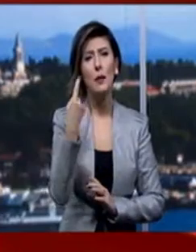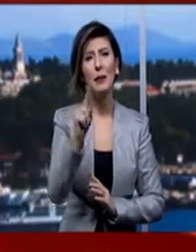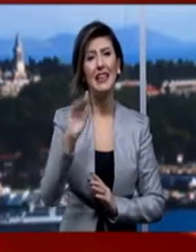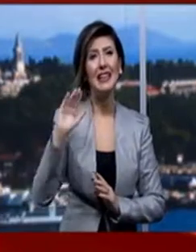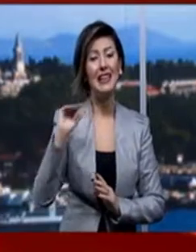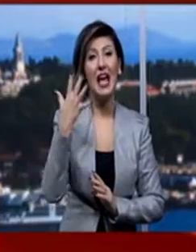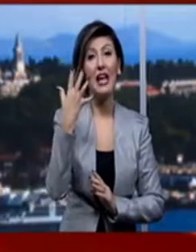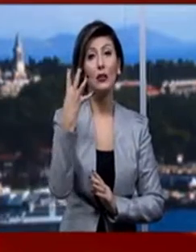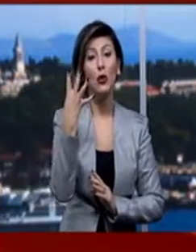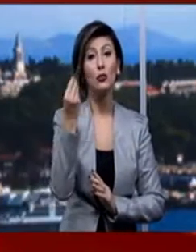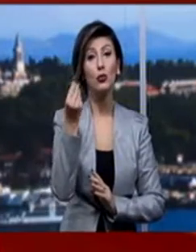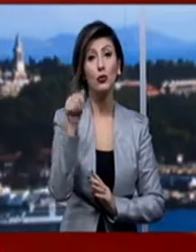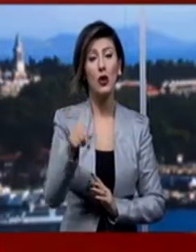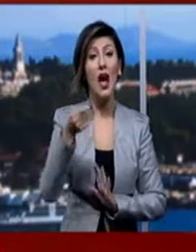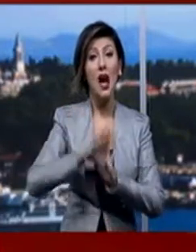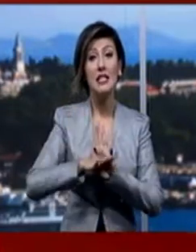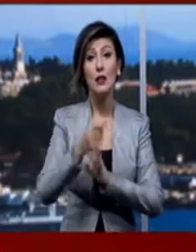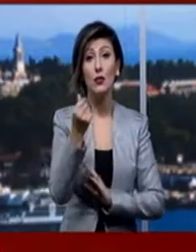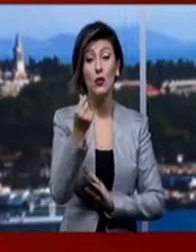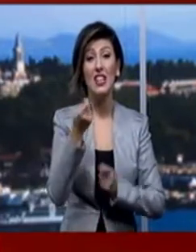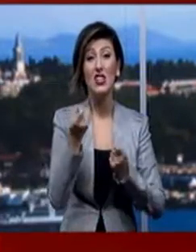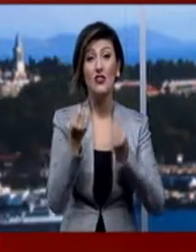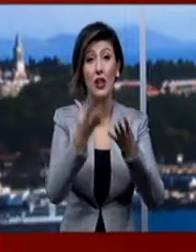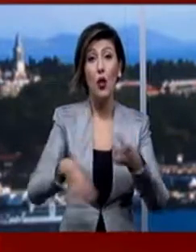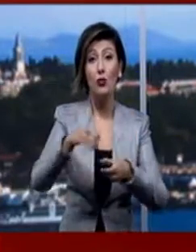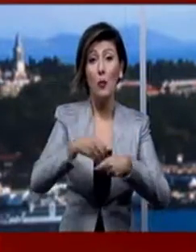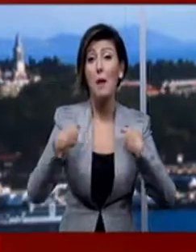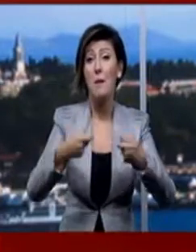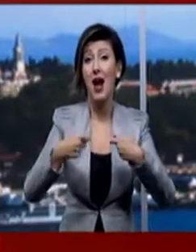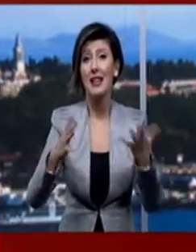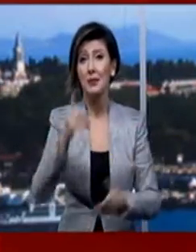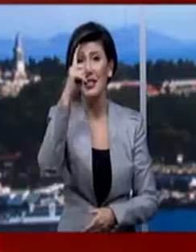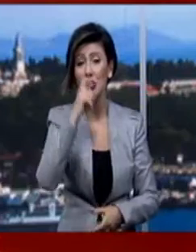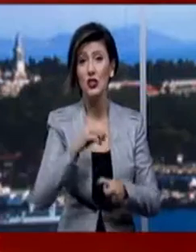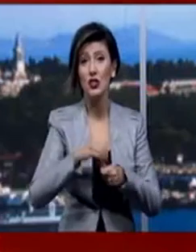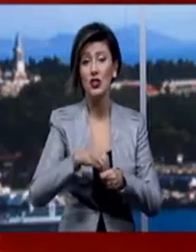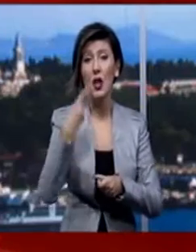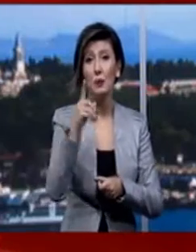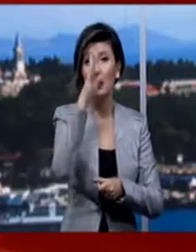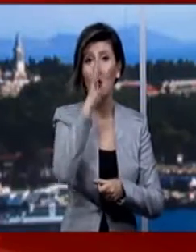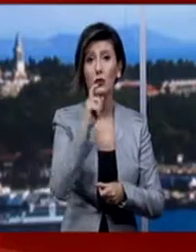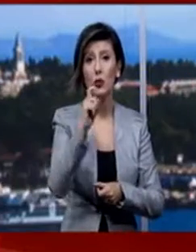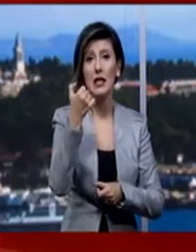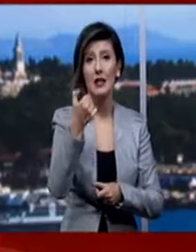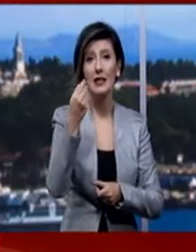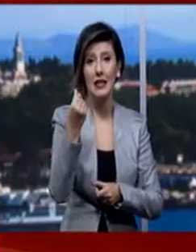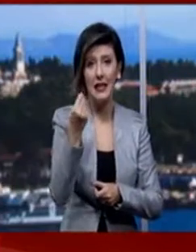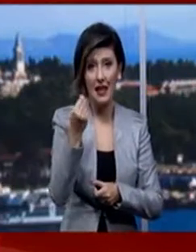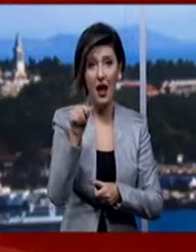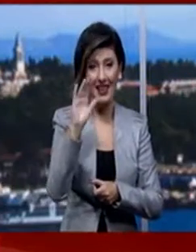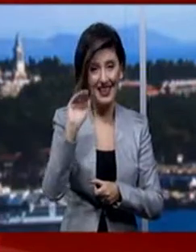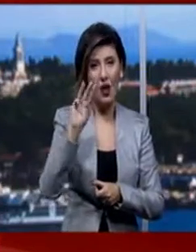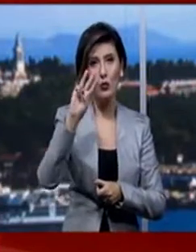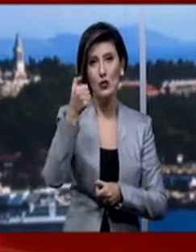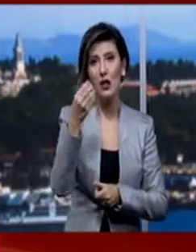1000 lira 54 kuruş. Asgari ücretin işverene toplam maliyeti ise bir işçi için 1496 lira